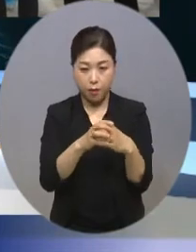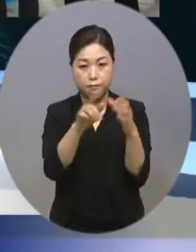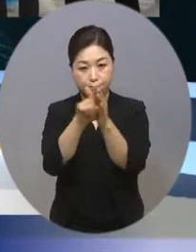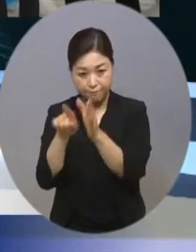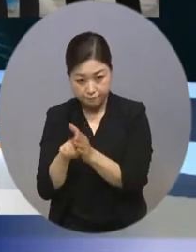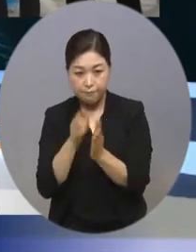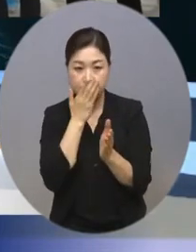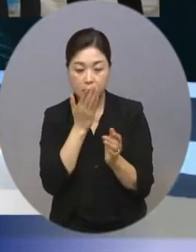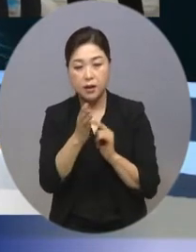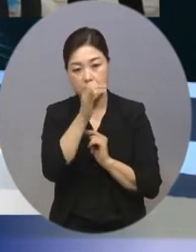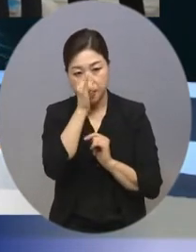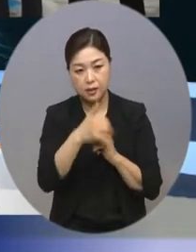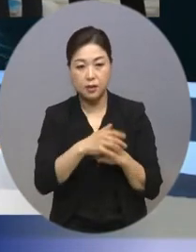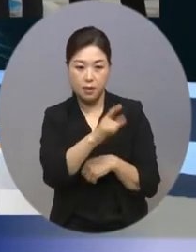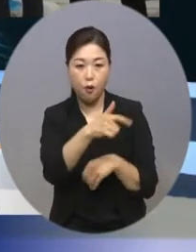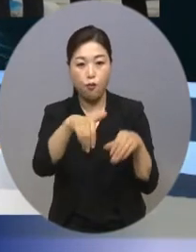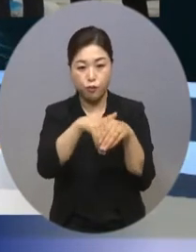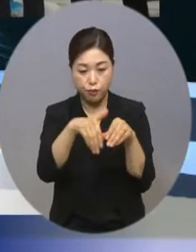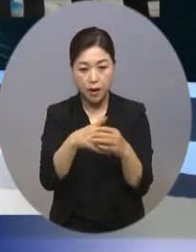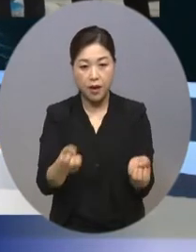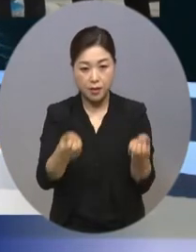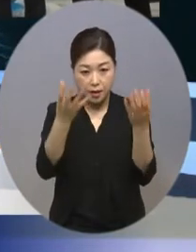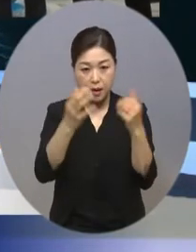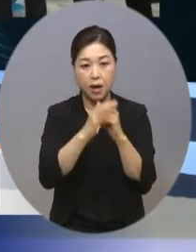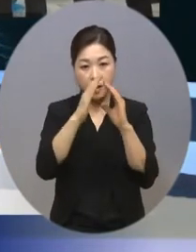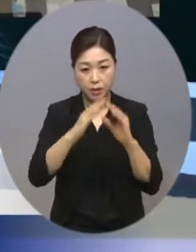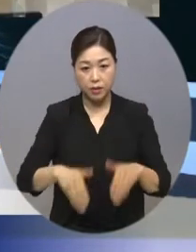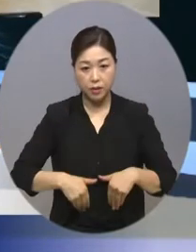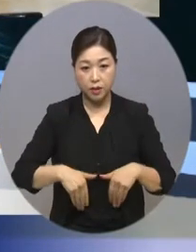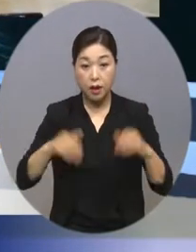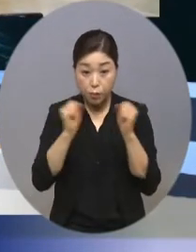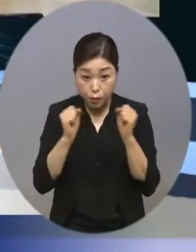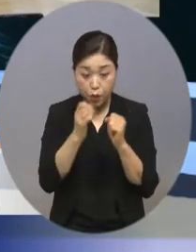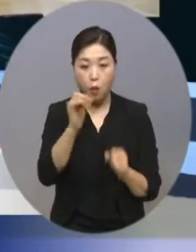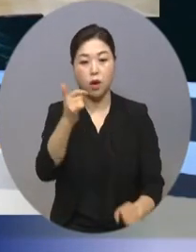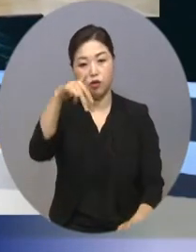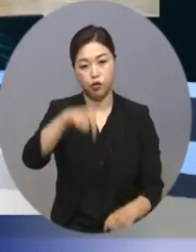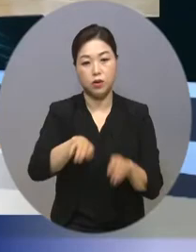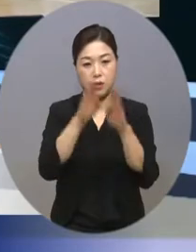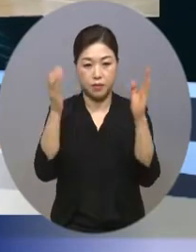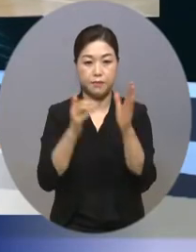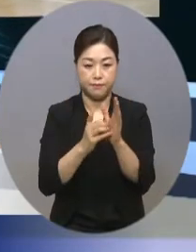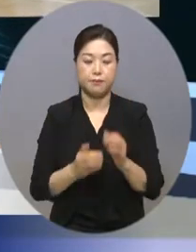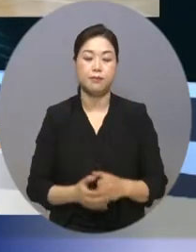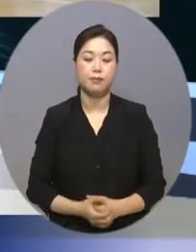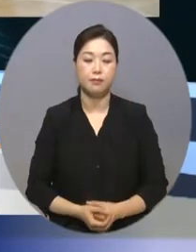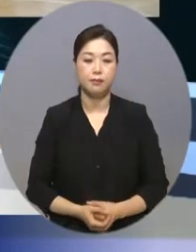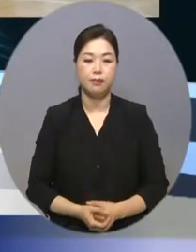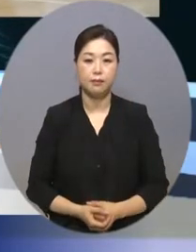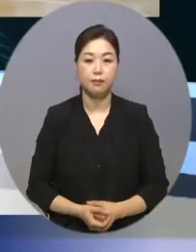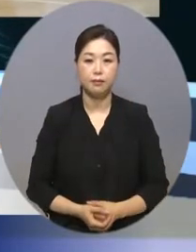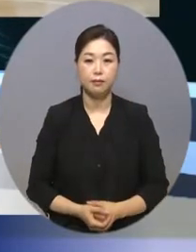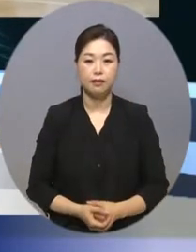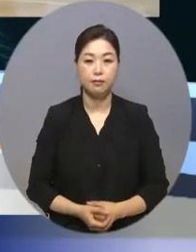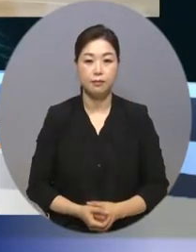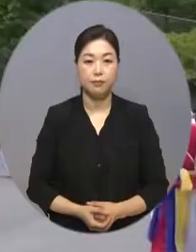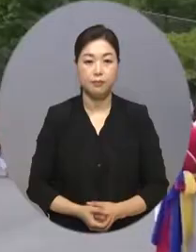있는 다문화 한마당 축제가 전라북도 완주에서 열렸습니다. 보도에 장유진 기자입니다.